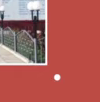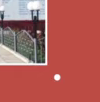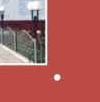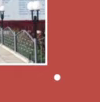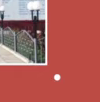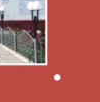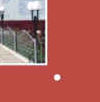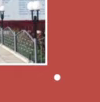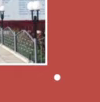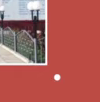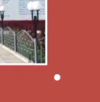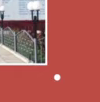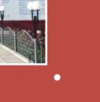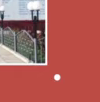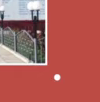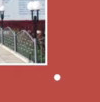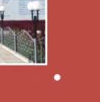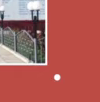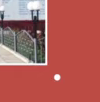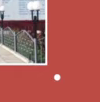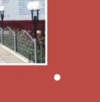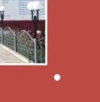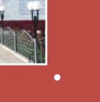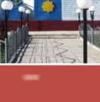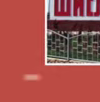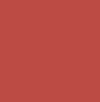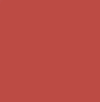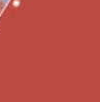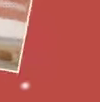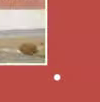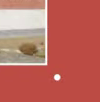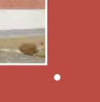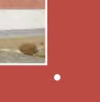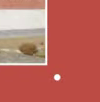Шиелде сынап бағанасы күндіз 30, түнде 18 градус жылыны көрсетеді.